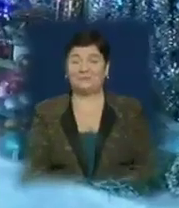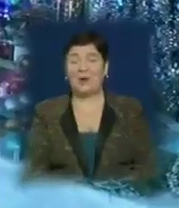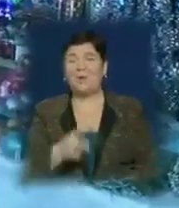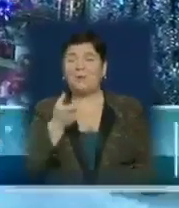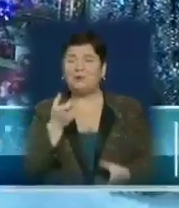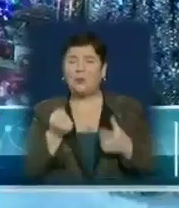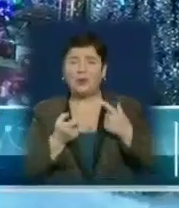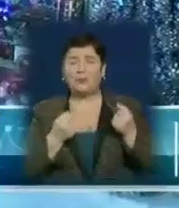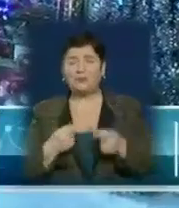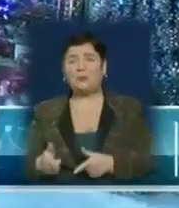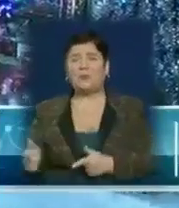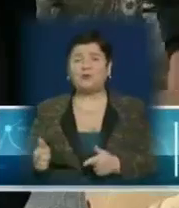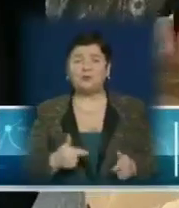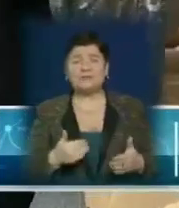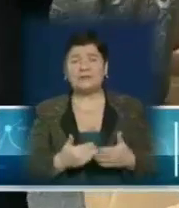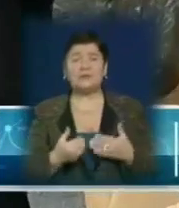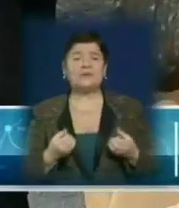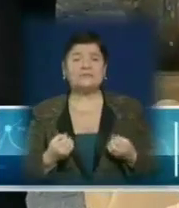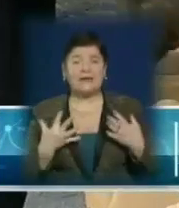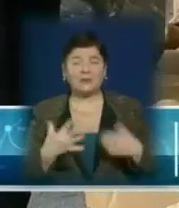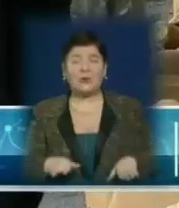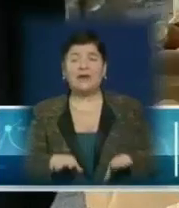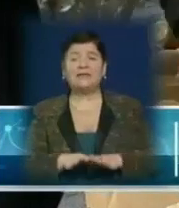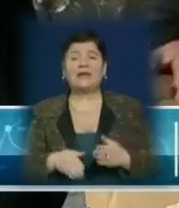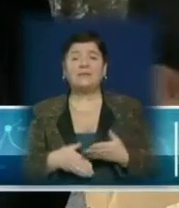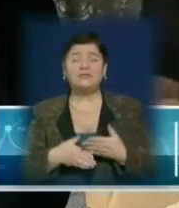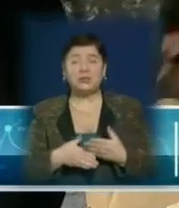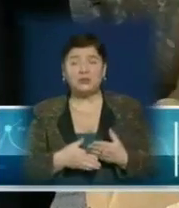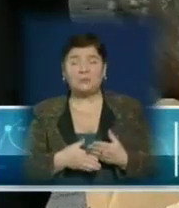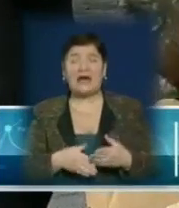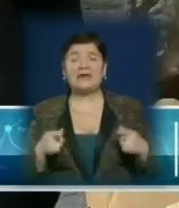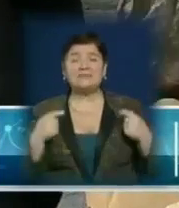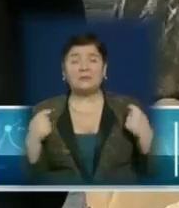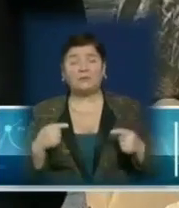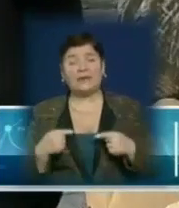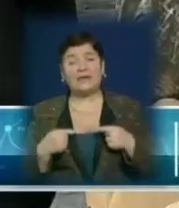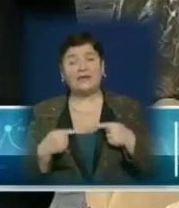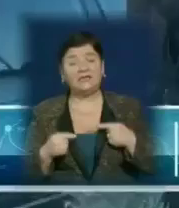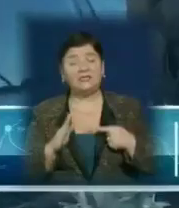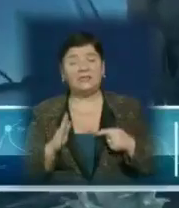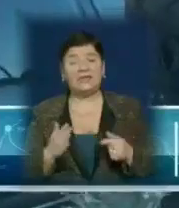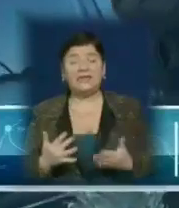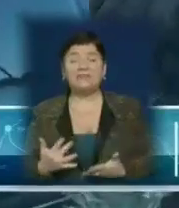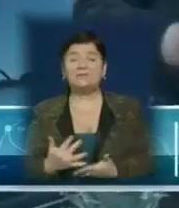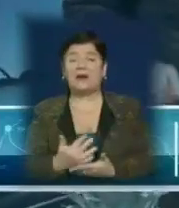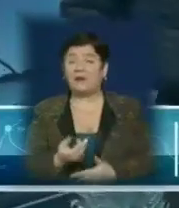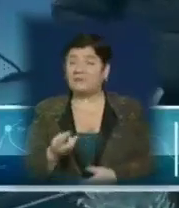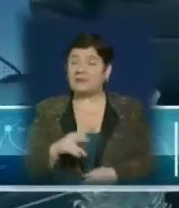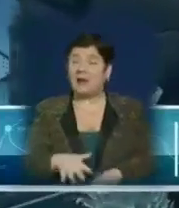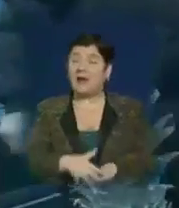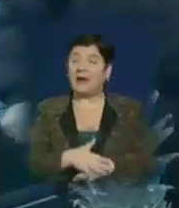Потроху готуються до свят. Хтось вже витратив чималу суму на святкування, інші тільки збираються відвідувати